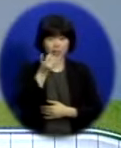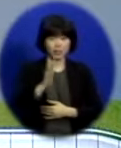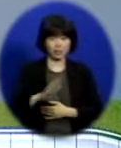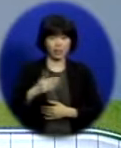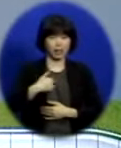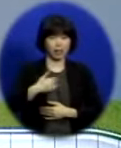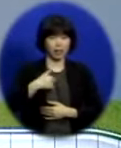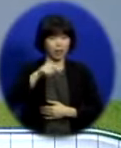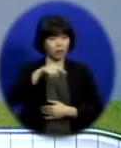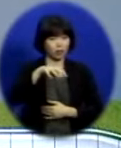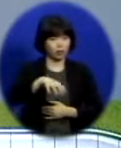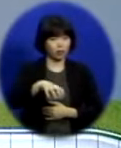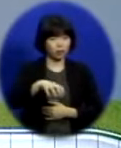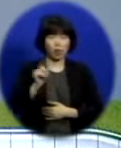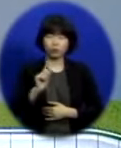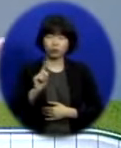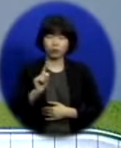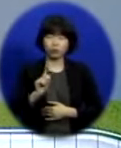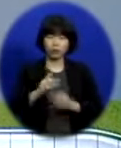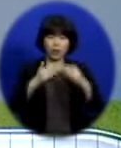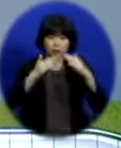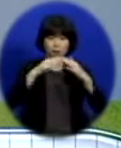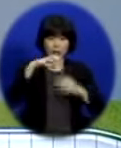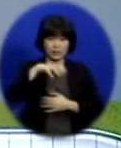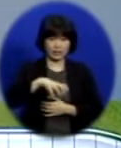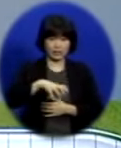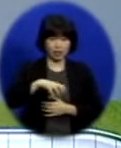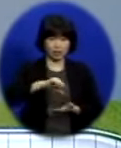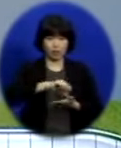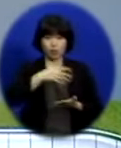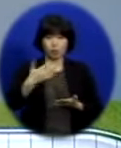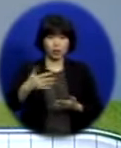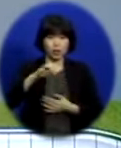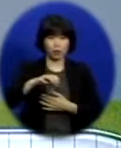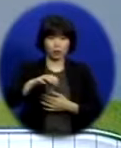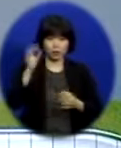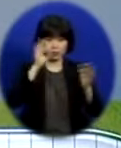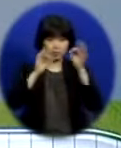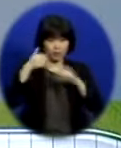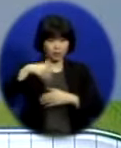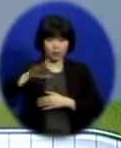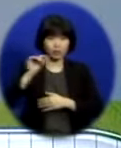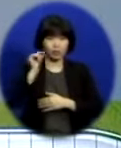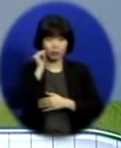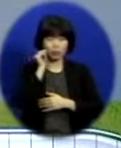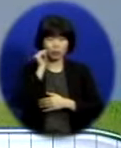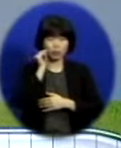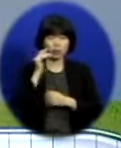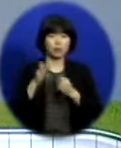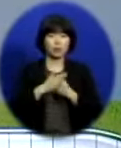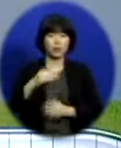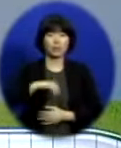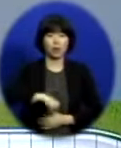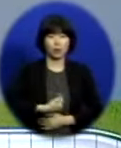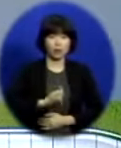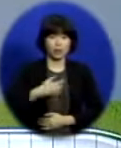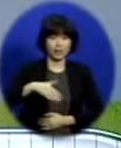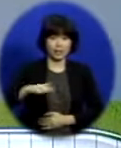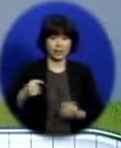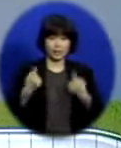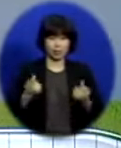거기 뭐 도우모 성당이든 아주 유명한 명소를 전혀 볼 수가 없습니다 또 제가 저 혼자 가는 여행도